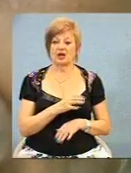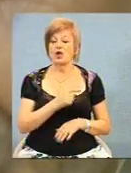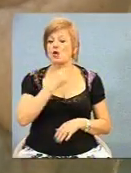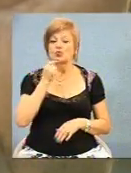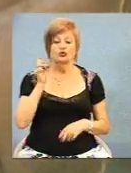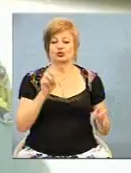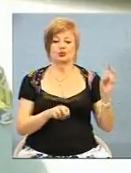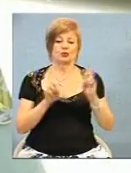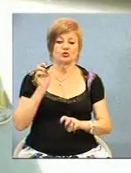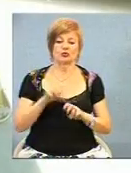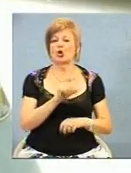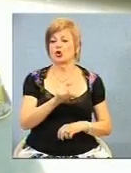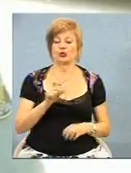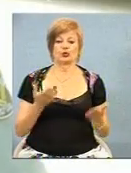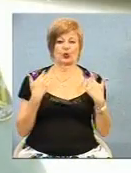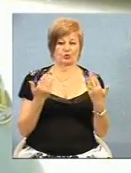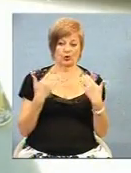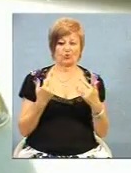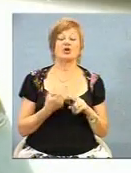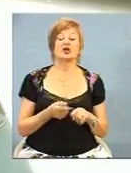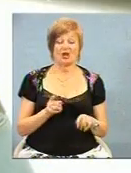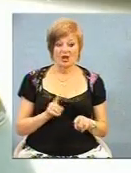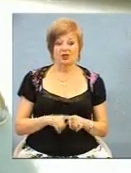посвященість насаджень людьми. І це спровокує